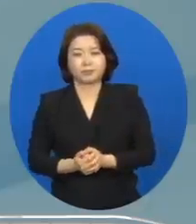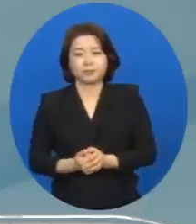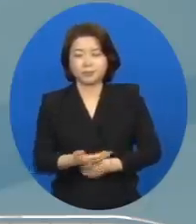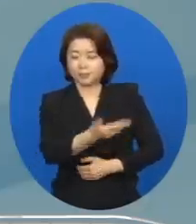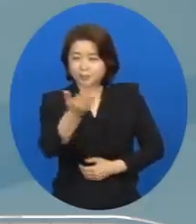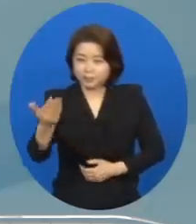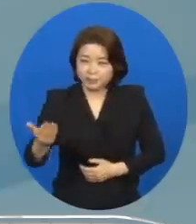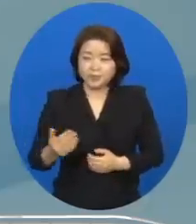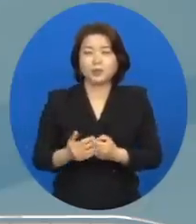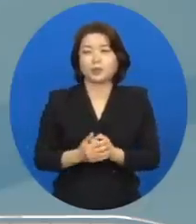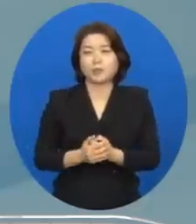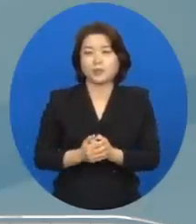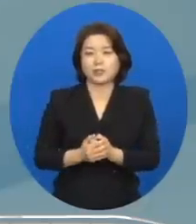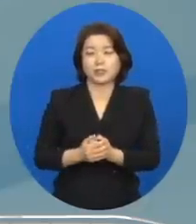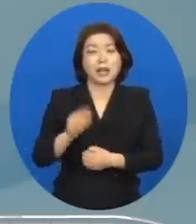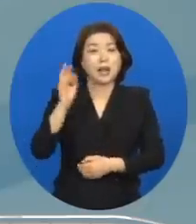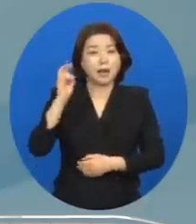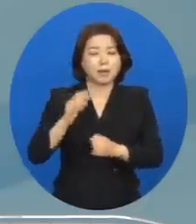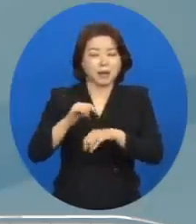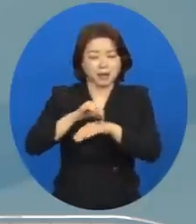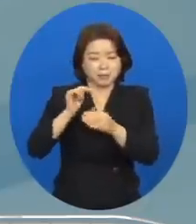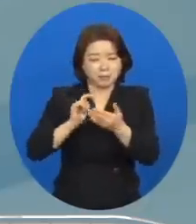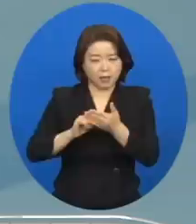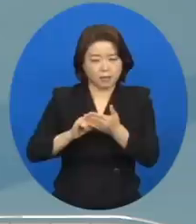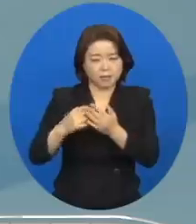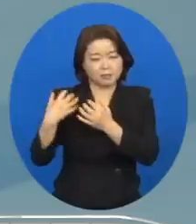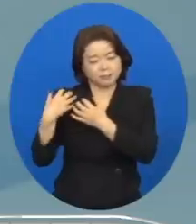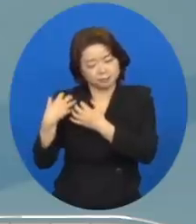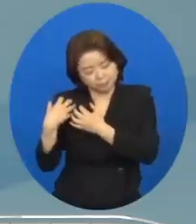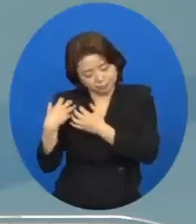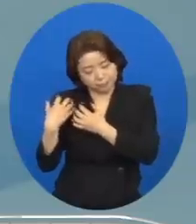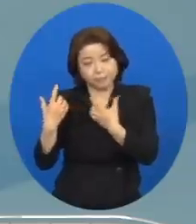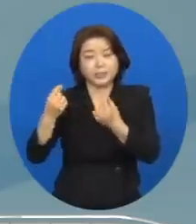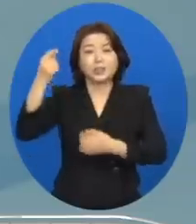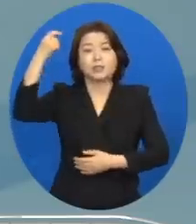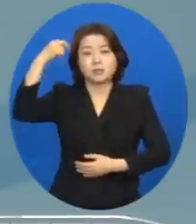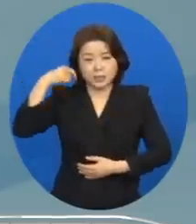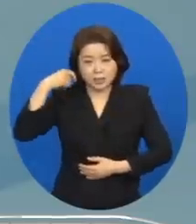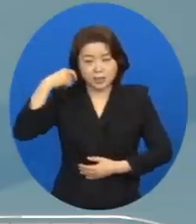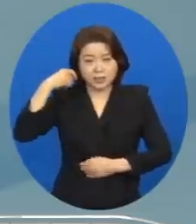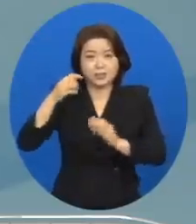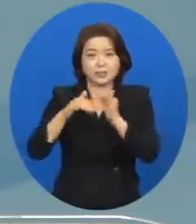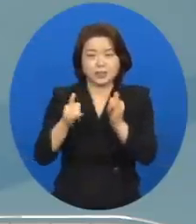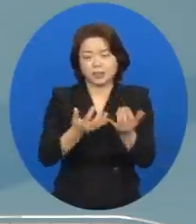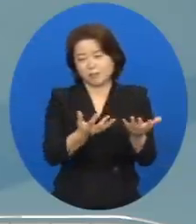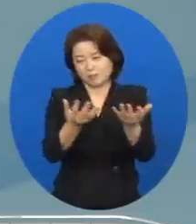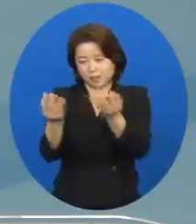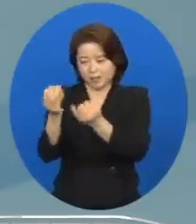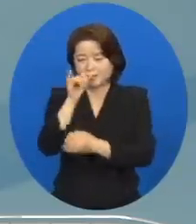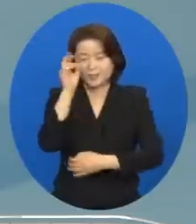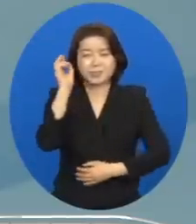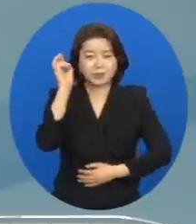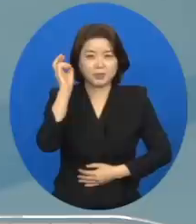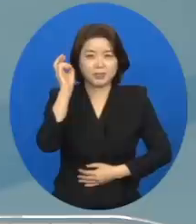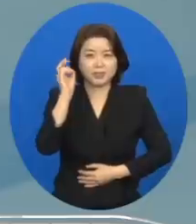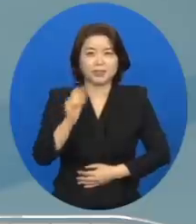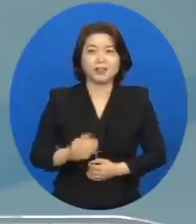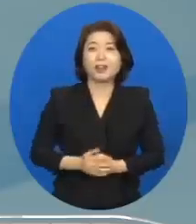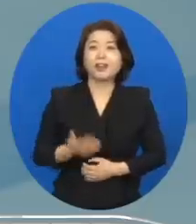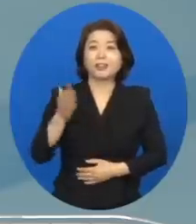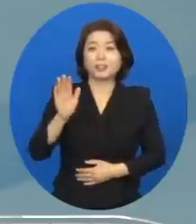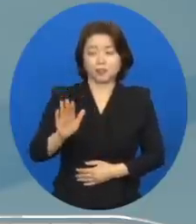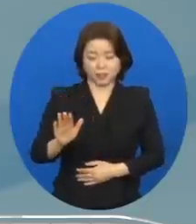여러분들이 아마 마음에 큰 무거운 짐처럼 느껴지시는 분들도 많으실 겁니다.